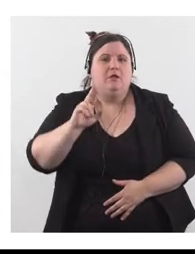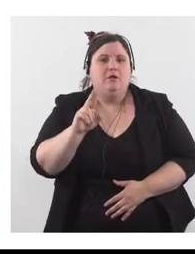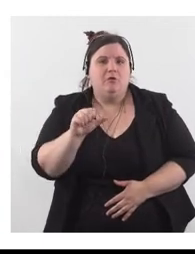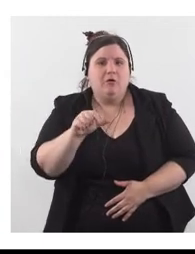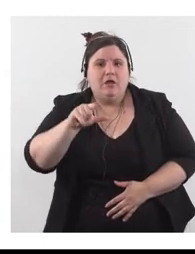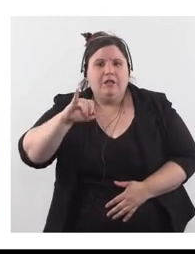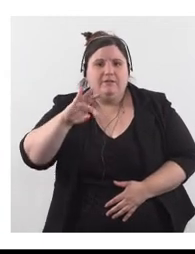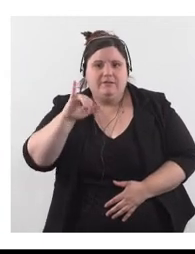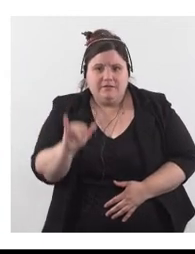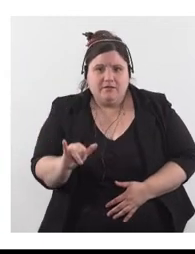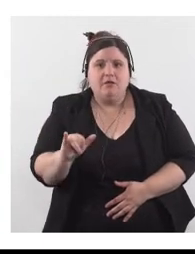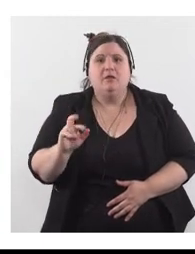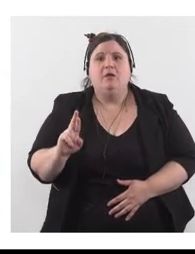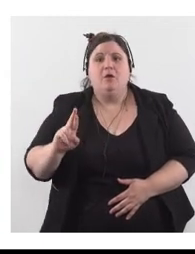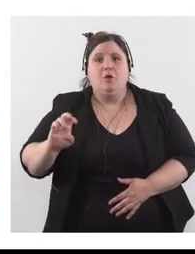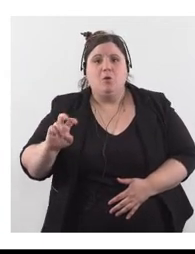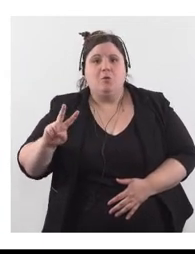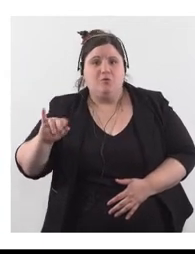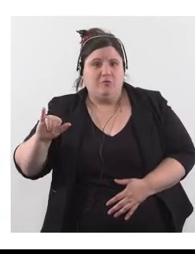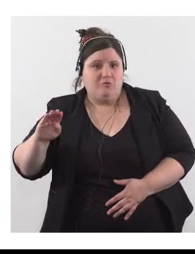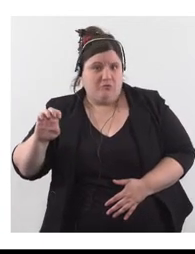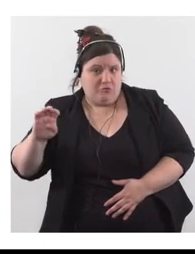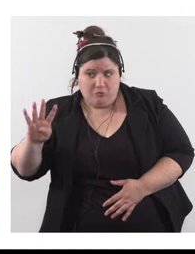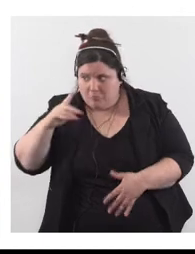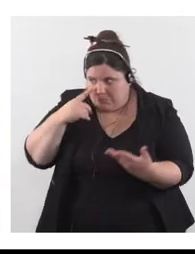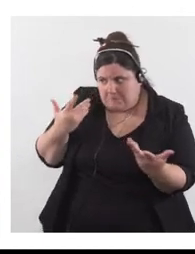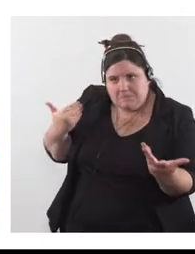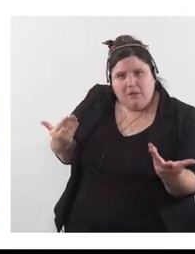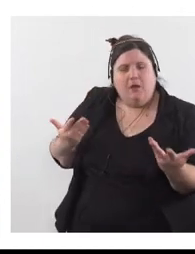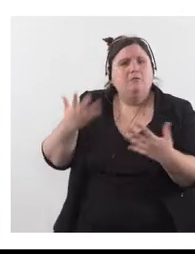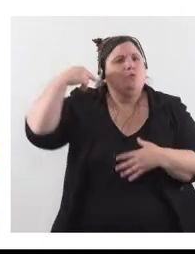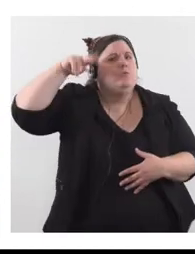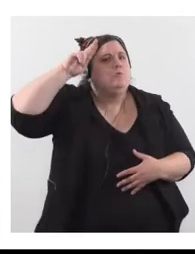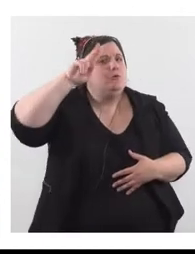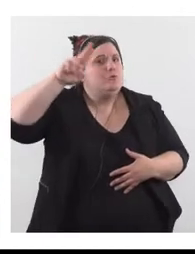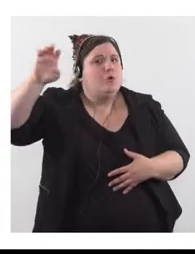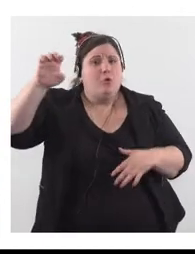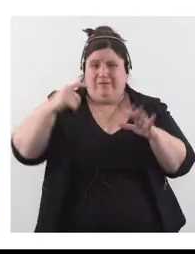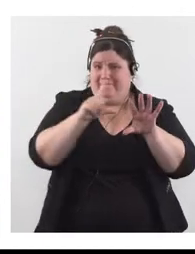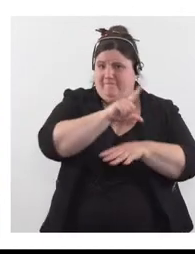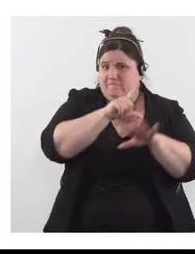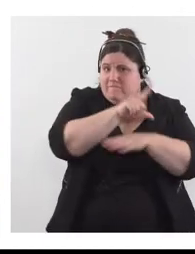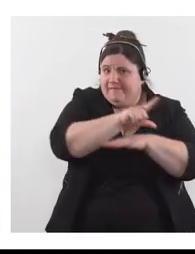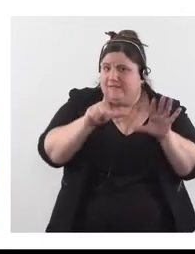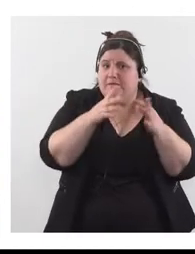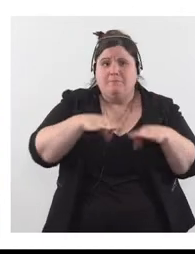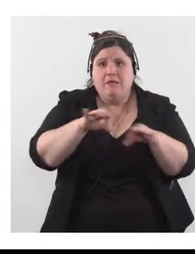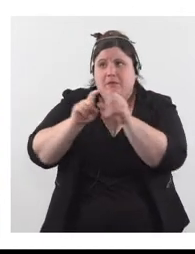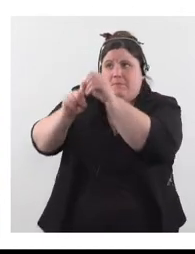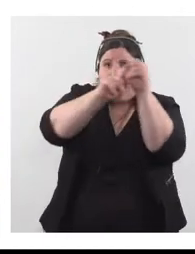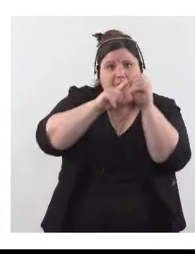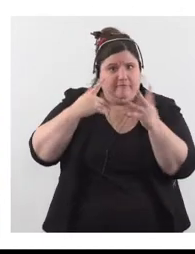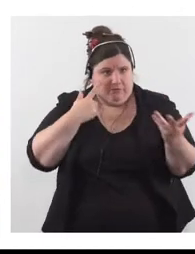27 États membres et qui, effectivement, a une portée non négligeable. Et puis, on voit aussi la difficulté